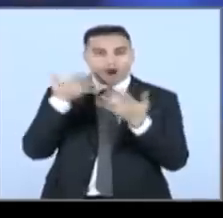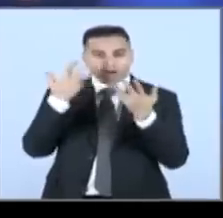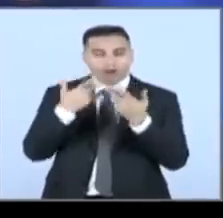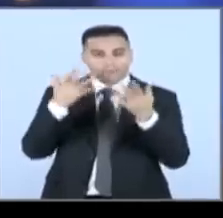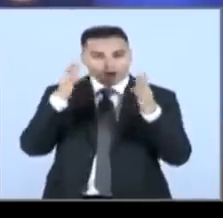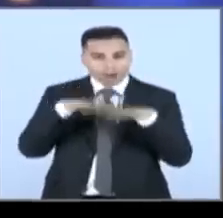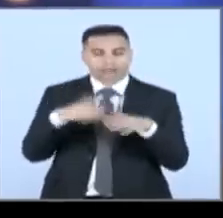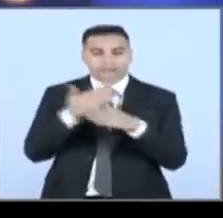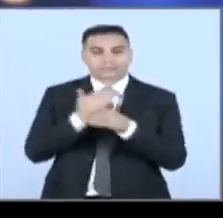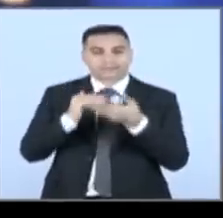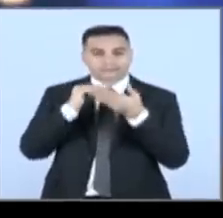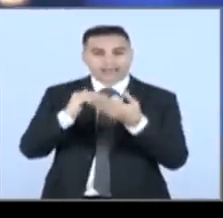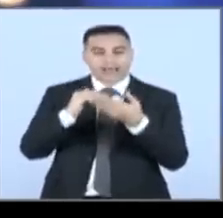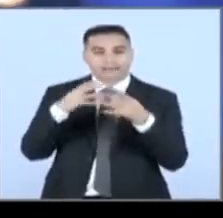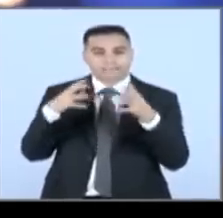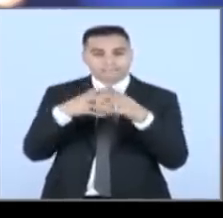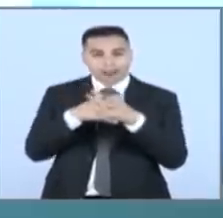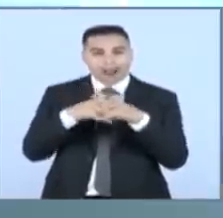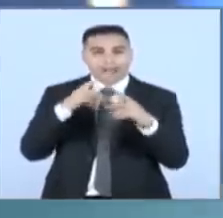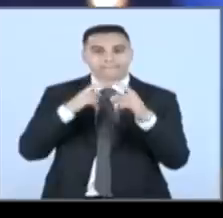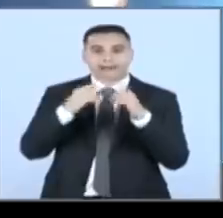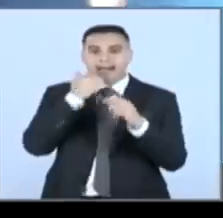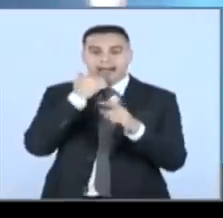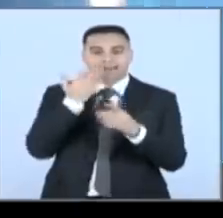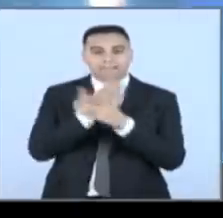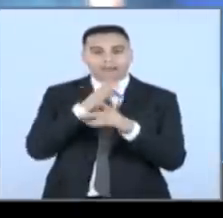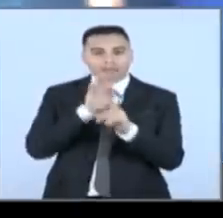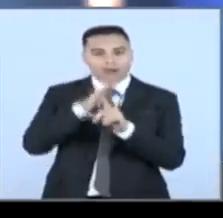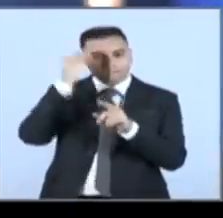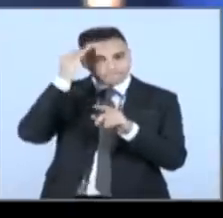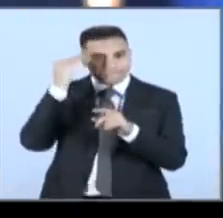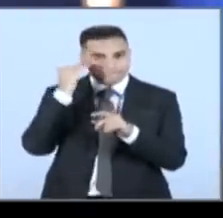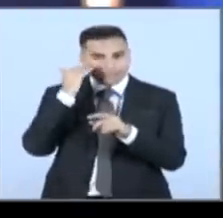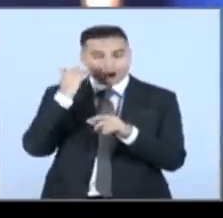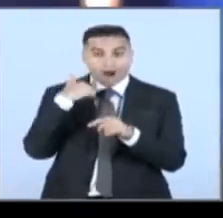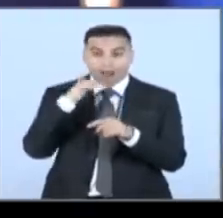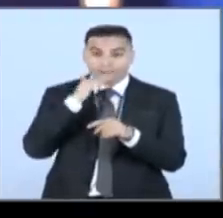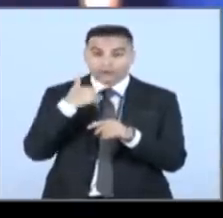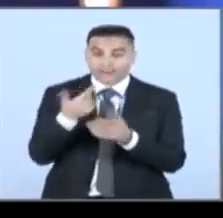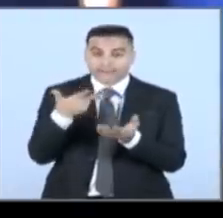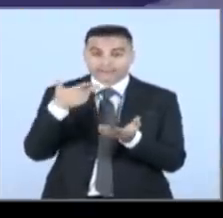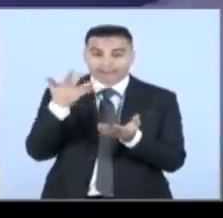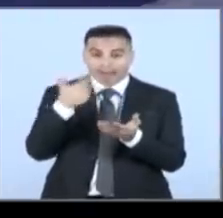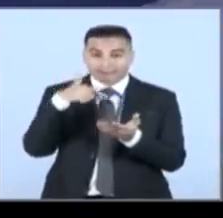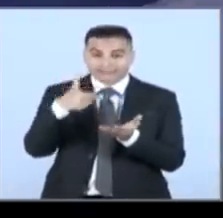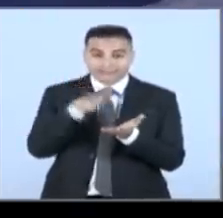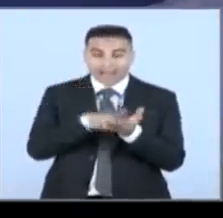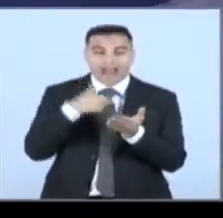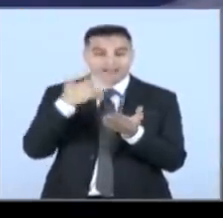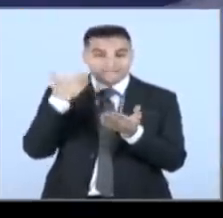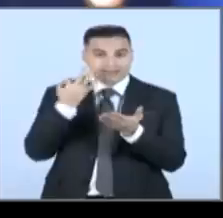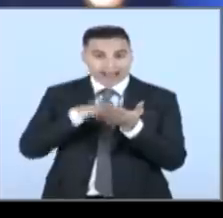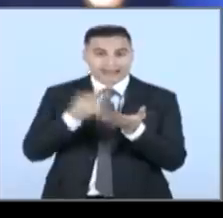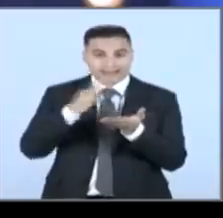نساعد البنك الأهلي في دعم المرأة المعيلة والشمول المين. الحمد لله احنا دلوقتي معنا 6 نقط متصدرين المجموعة، عايزين